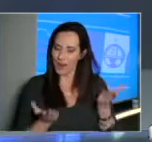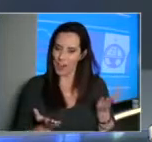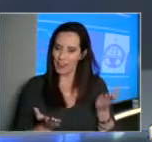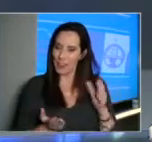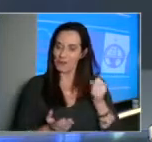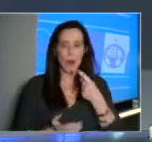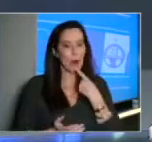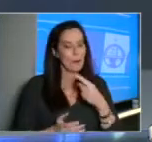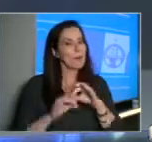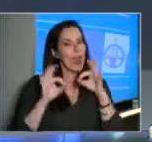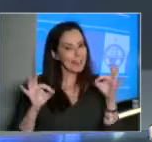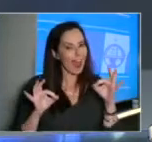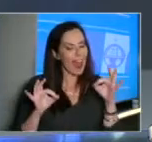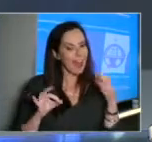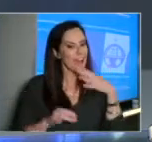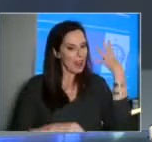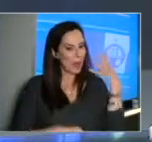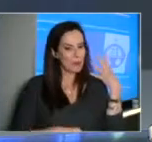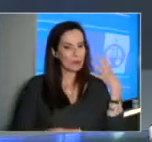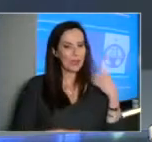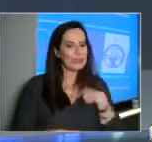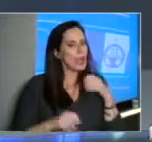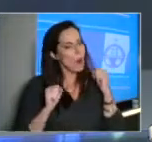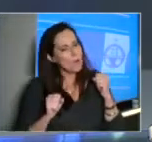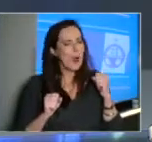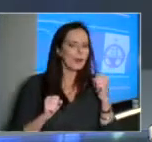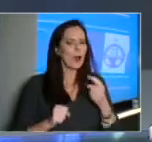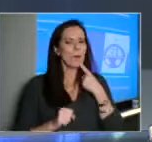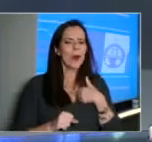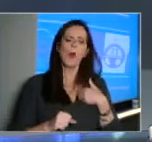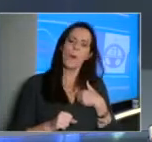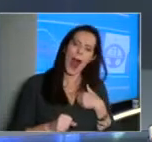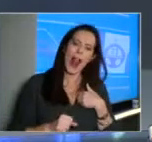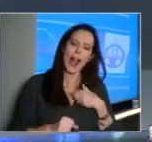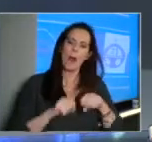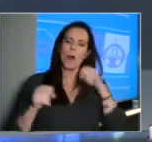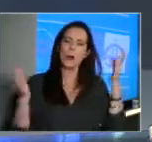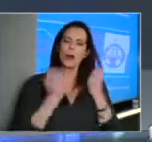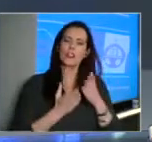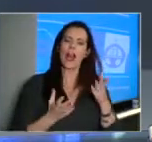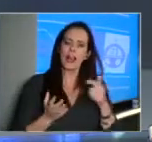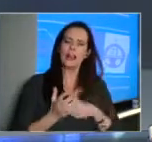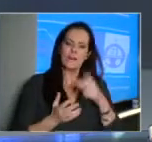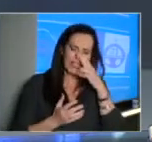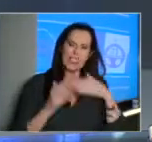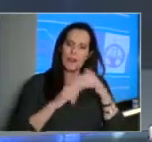כי אם היינו מדברים בתחילת הקדנציה שלך, אני לא בטוח שהיית אומר לי, וואלה, רן, הפועל באר שבע זה להיט גדול, עוד מנסים לבנות שם משהו,